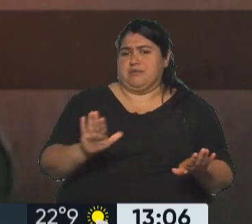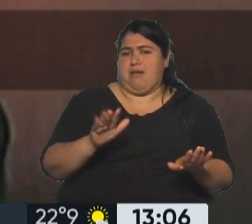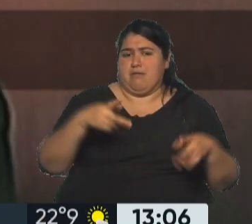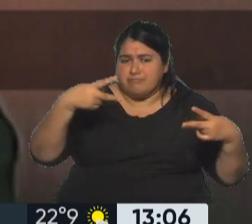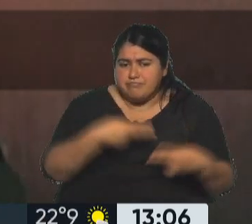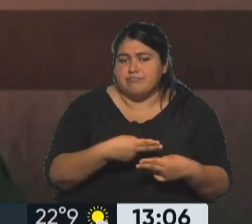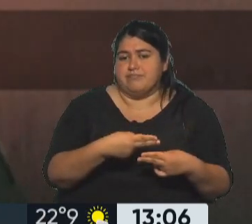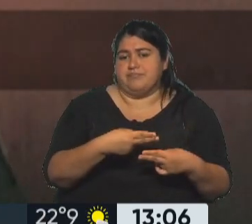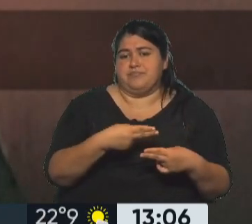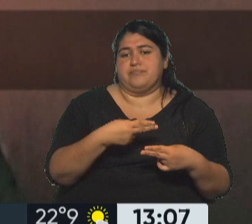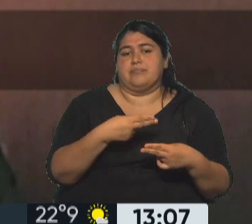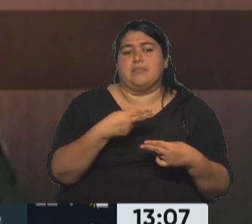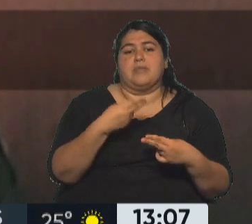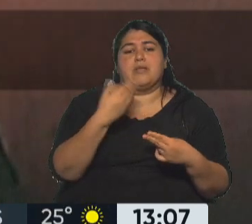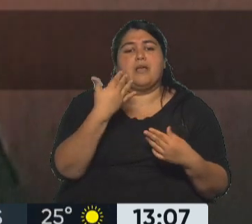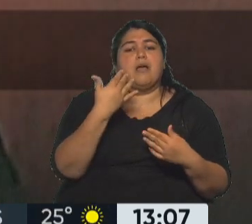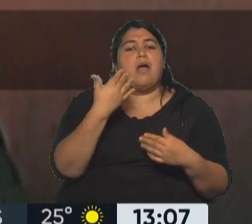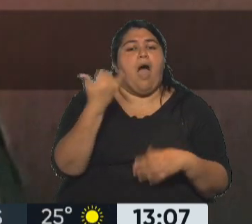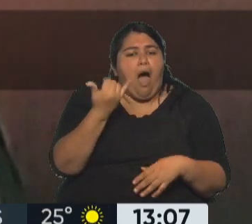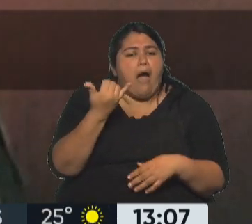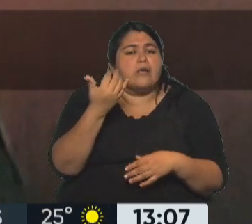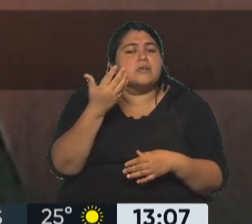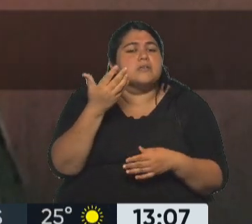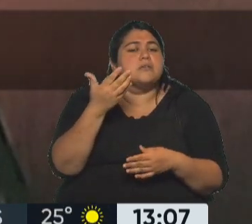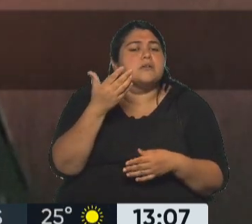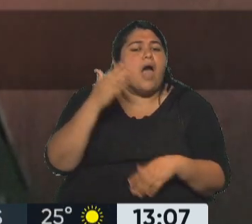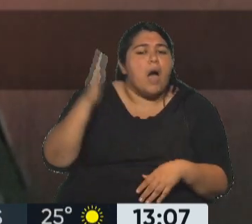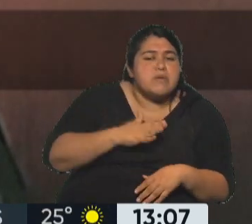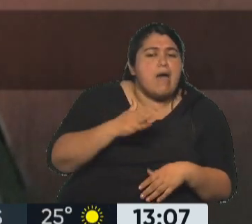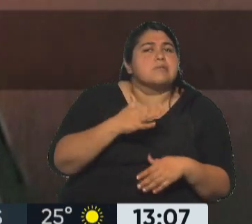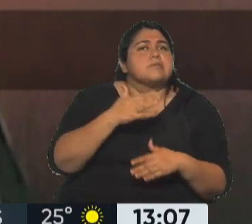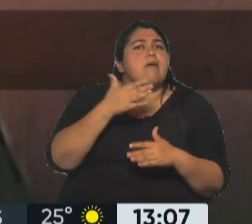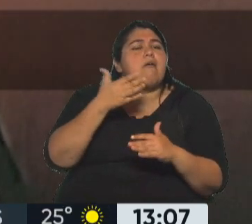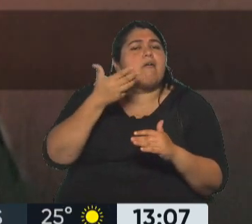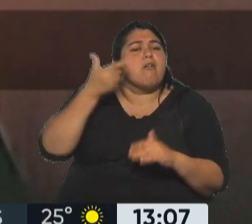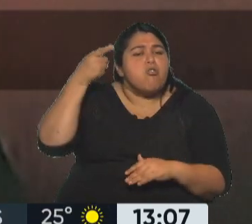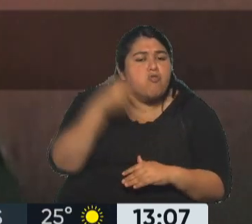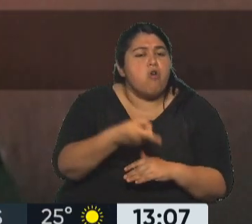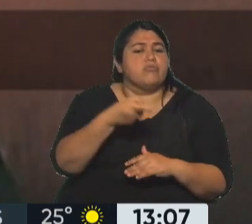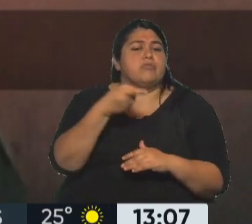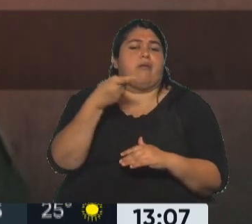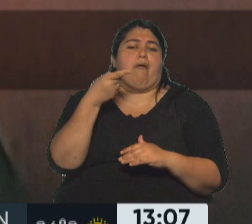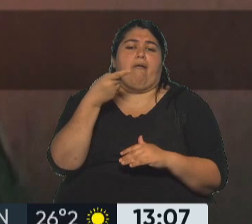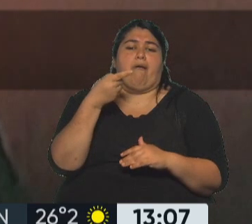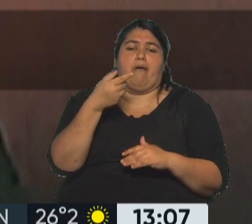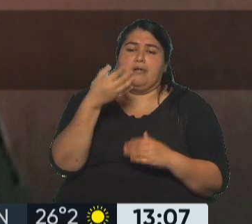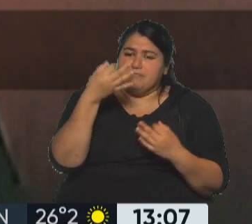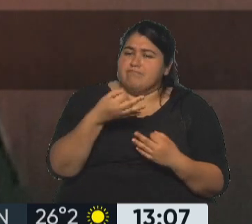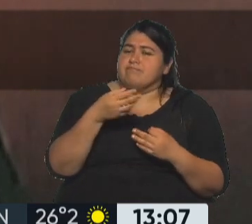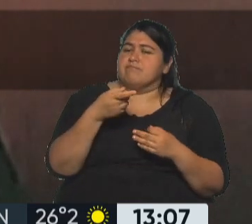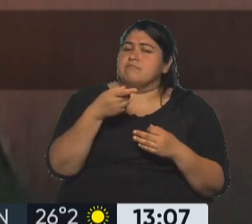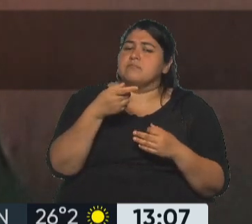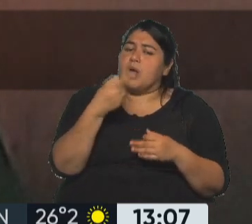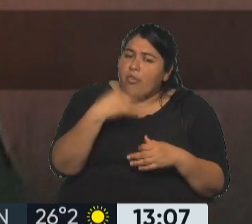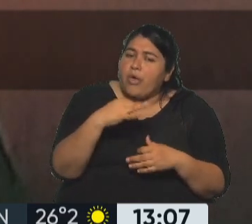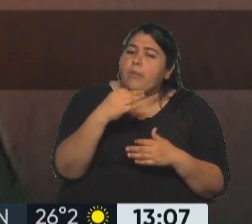في المنطقه فطريق ليس التهديد والتهويل على المقاومين